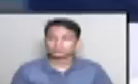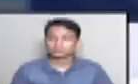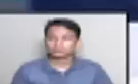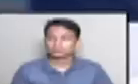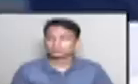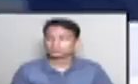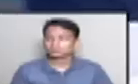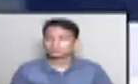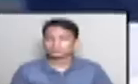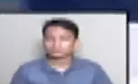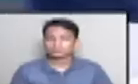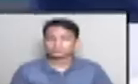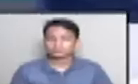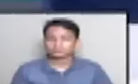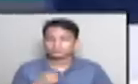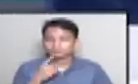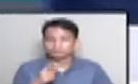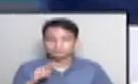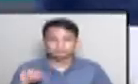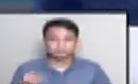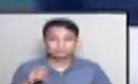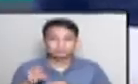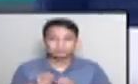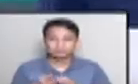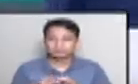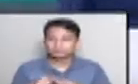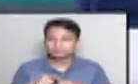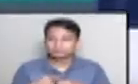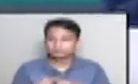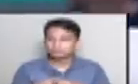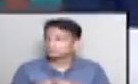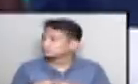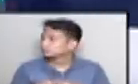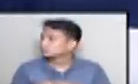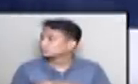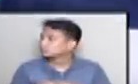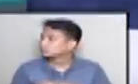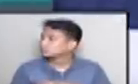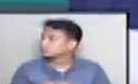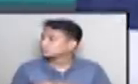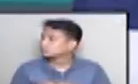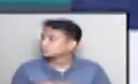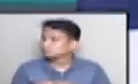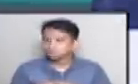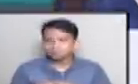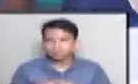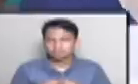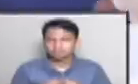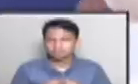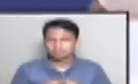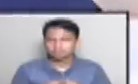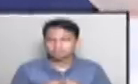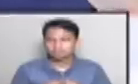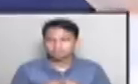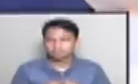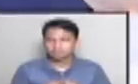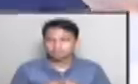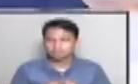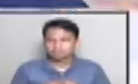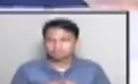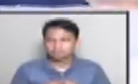sir? Junior plumber, sir. Junior plumber. Kayo, ito, sir. Lipit ka dito, sir. Ito, sir. Kayo po, sir. Dito, sir. Magkano po,